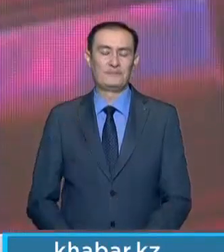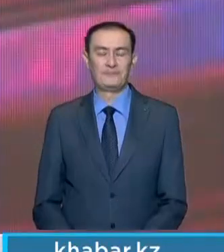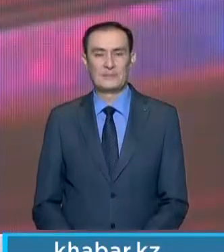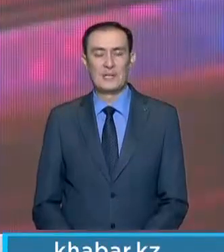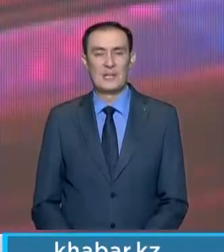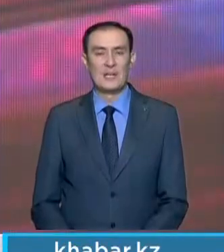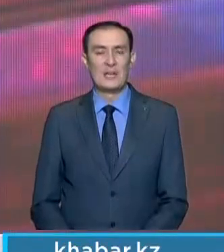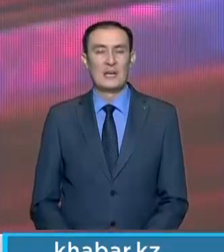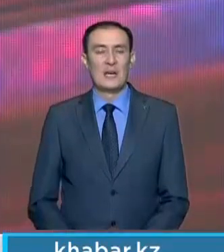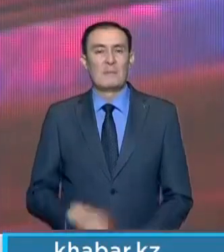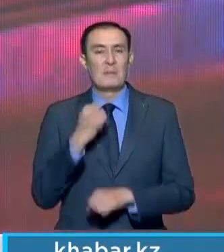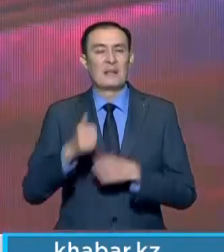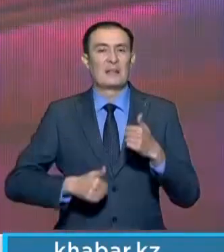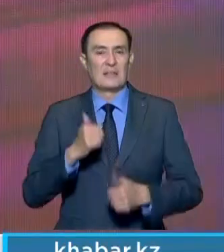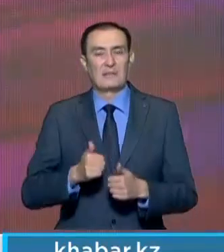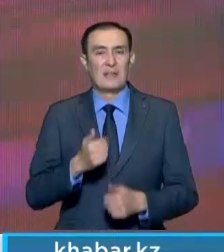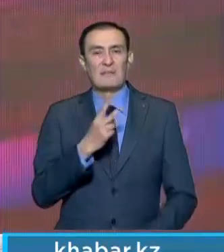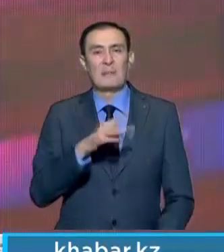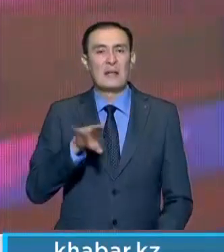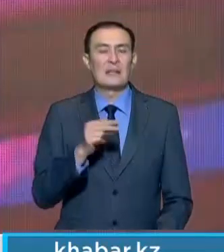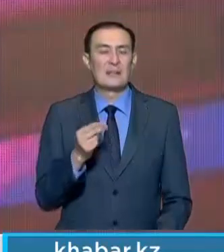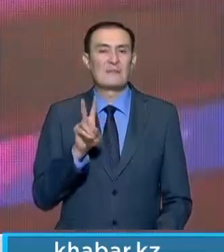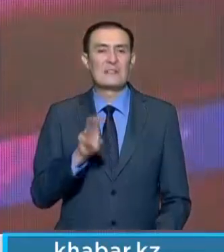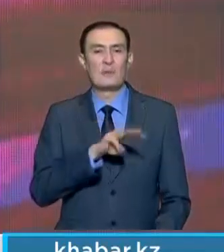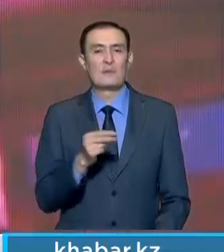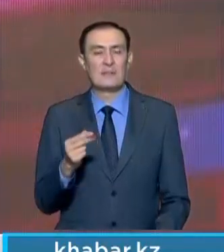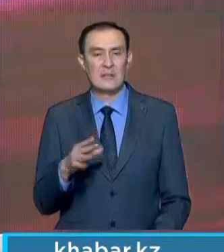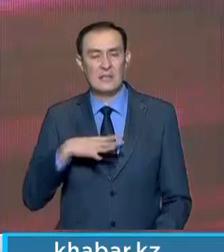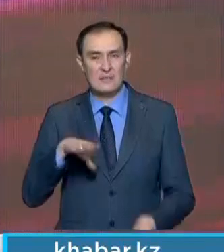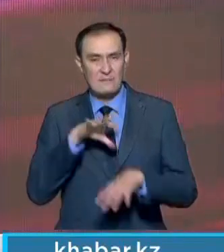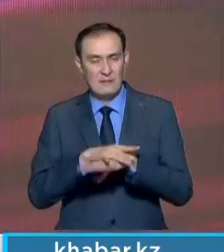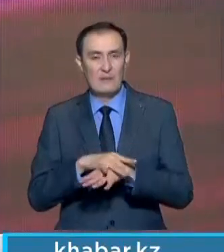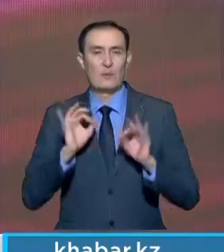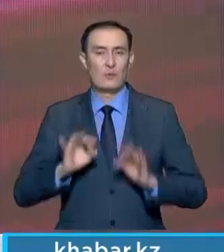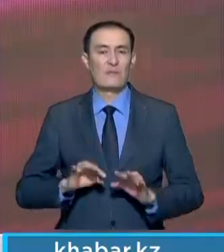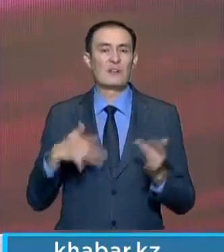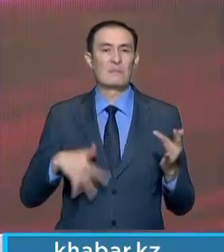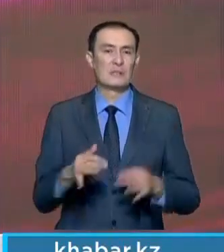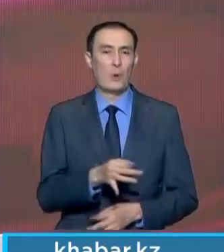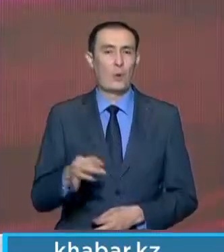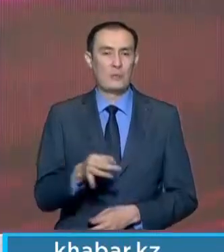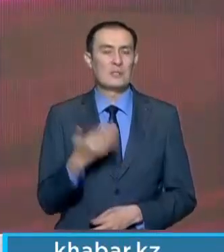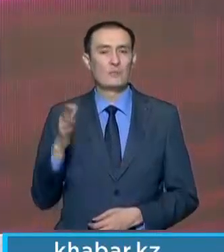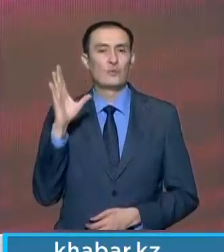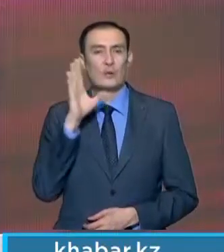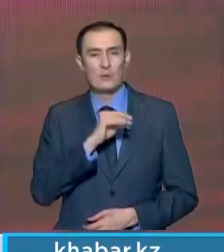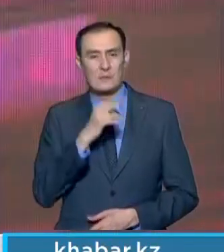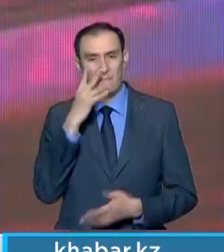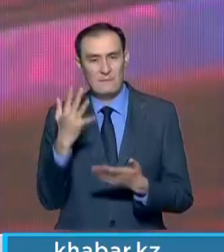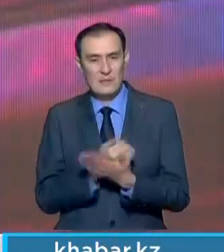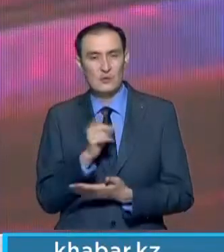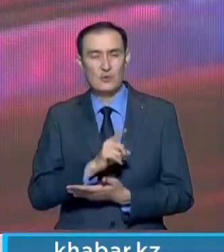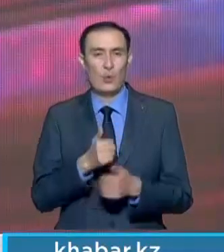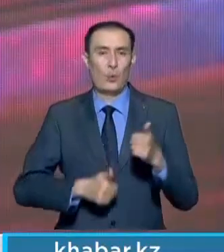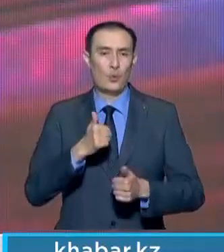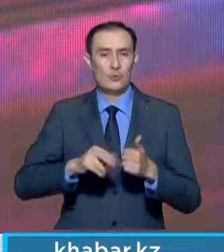недобросовестного победителя тендера на 2 МР 200 млн тенге выявили Прокуроры жамбылской области им удалось выяснить